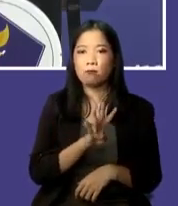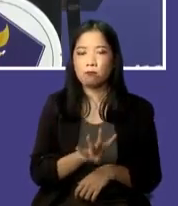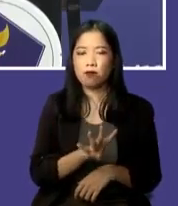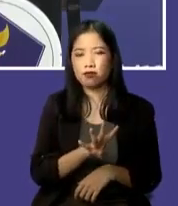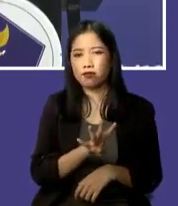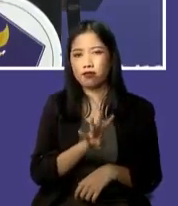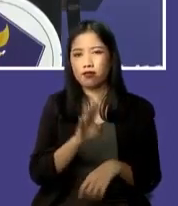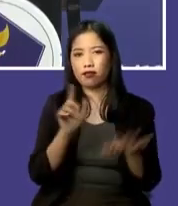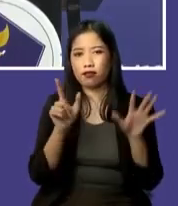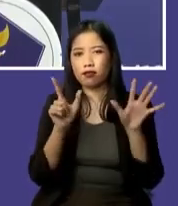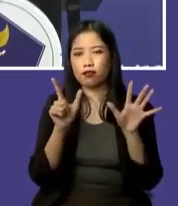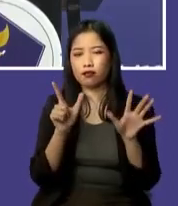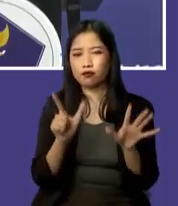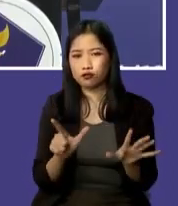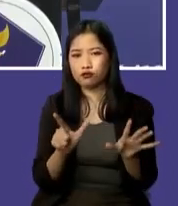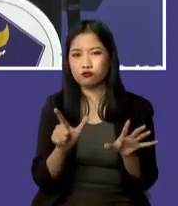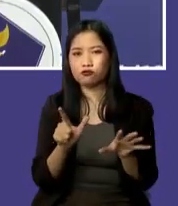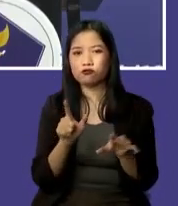34.719